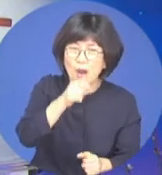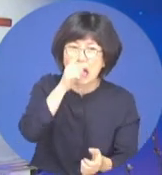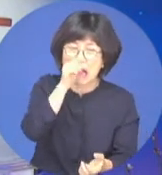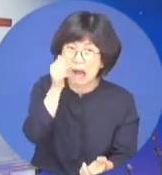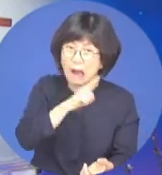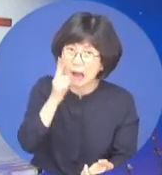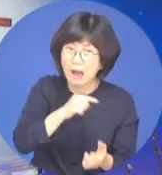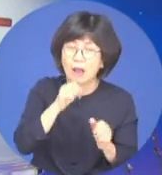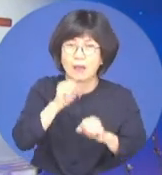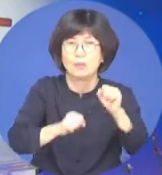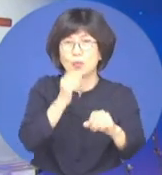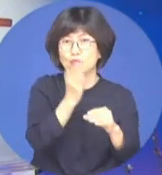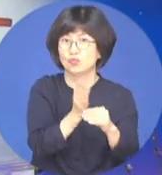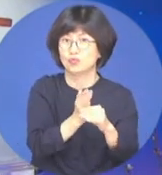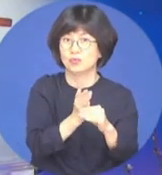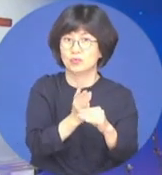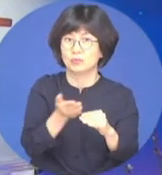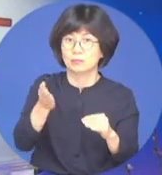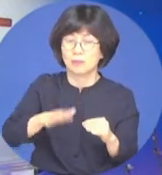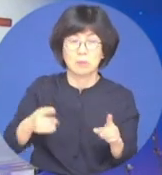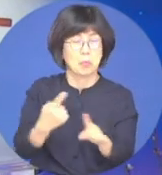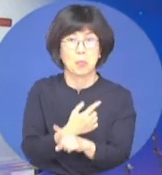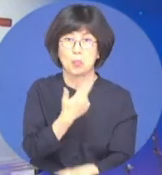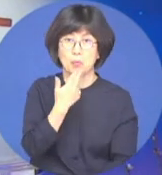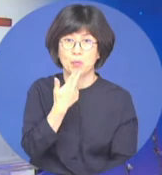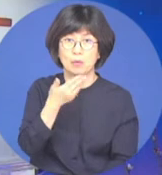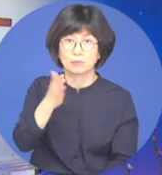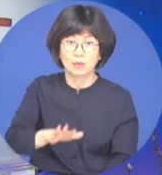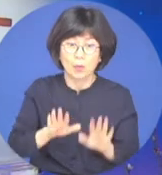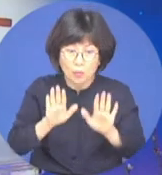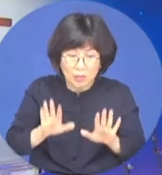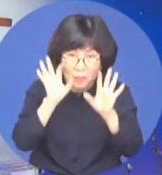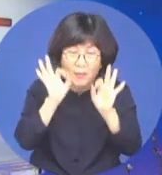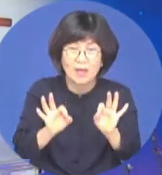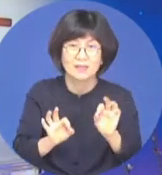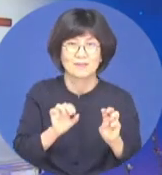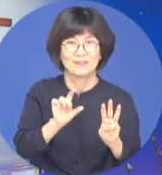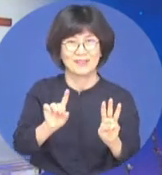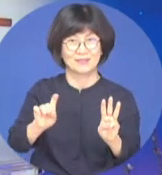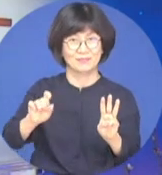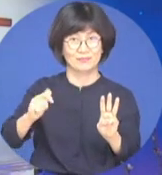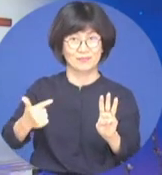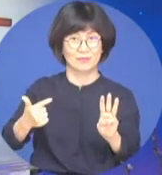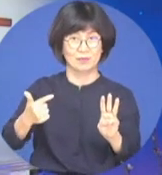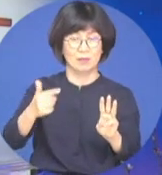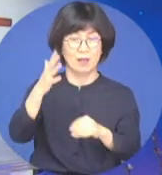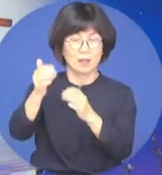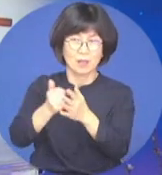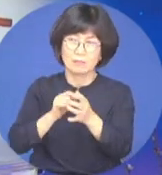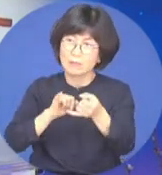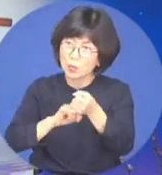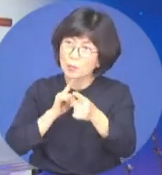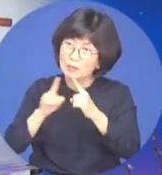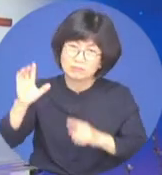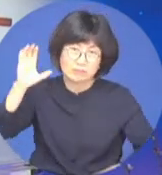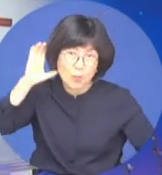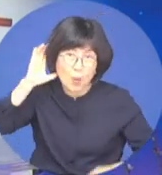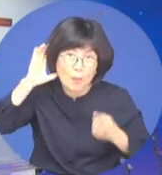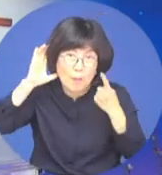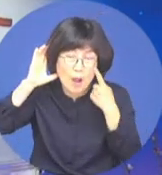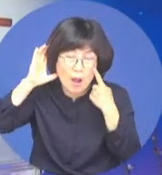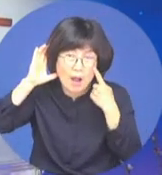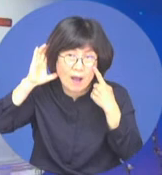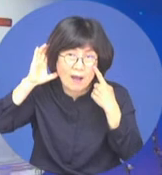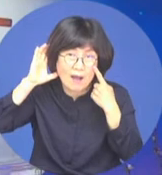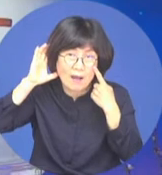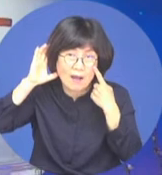그런데 여러분 오늘 3장 16절 보니까 뭐라 그랬습니까? 하나님의 약속의 말씀을 듣고 보니 이것이 현재적으로 경험이 돼요.